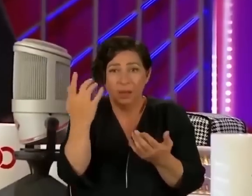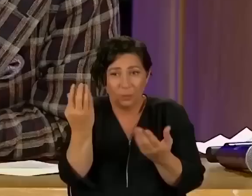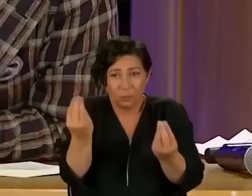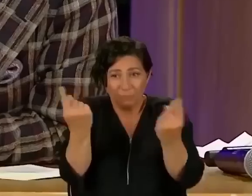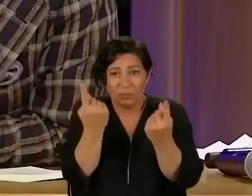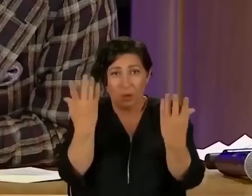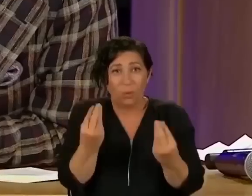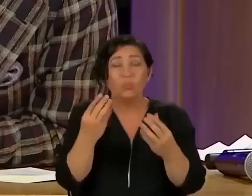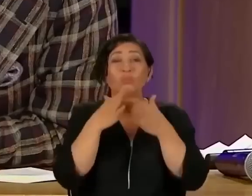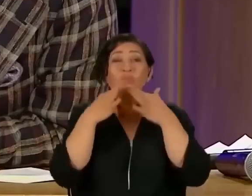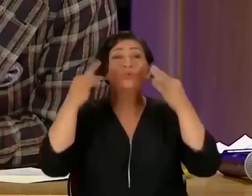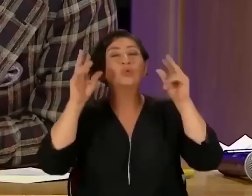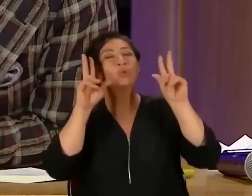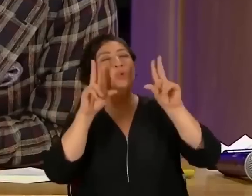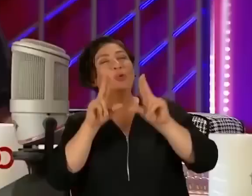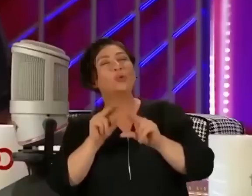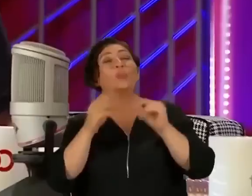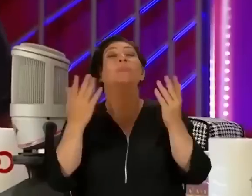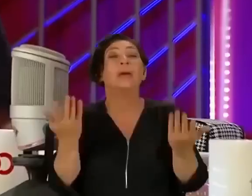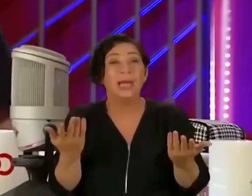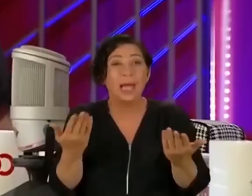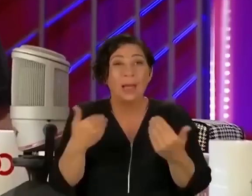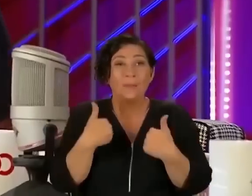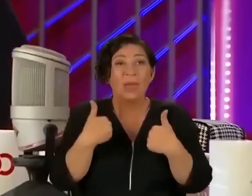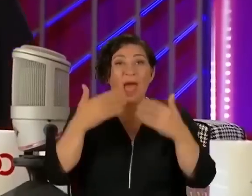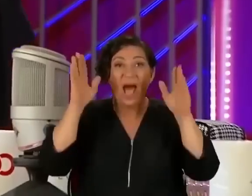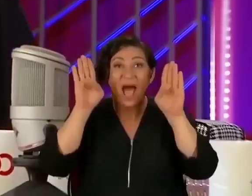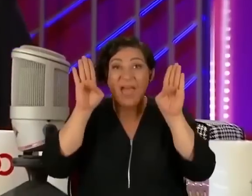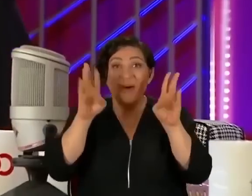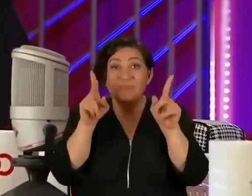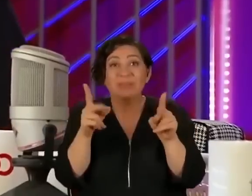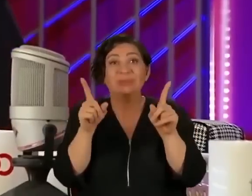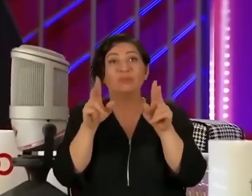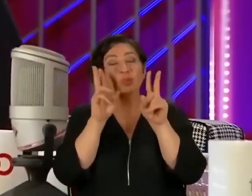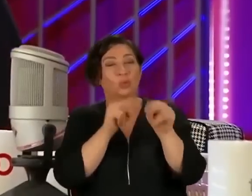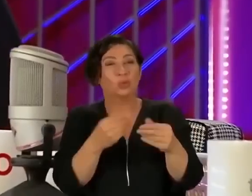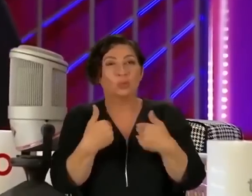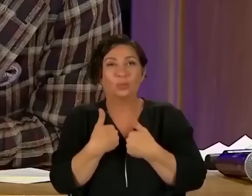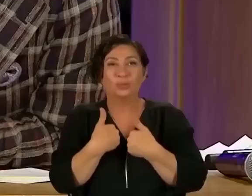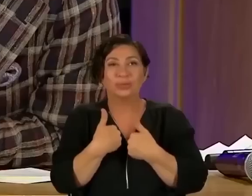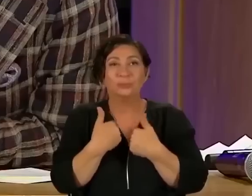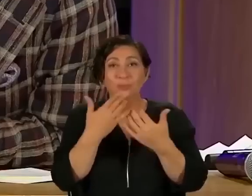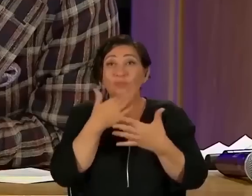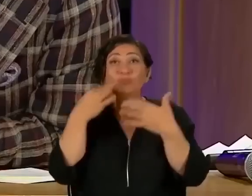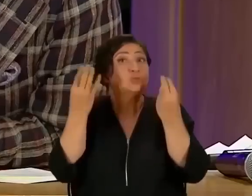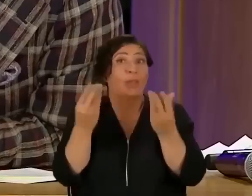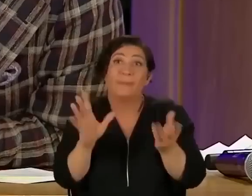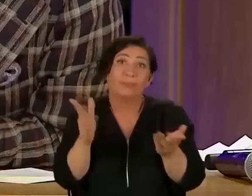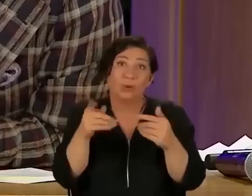güzel bir şey var. Mutlu uyumayın mı yani? Gece gerçekten hani ben bir hayvan mıyım diye uyudum yani. Yani mutlu